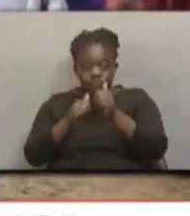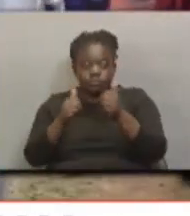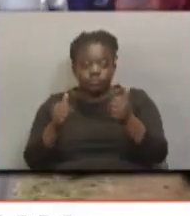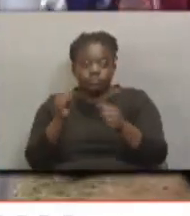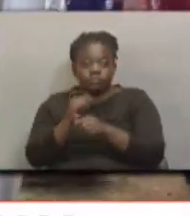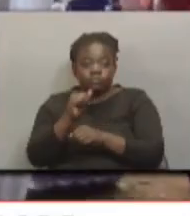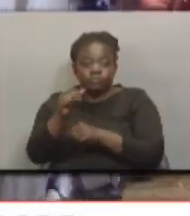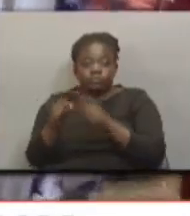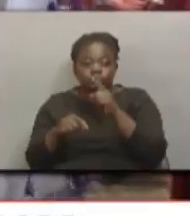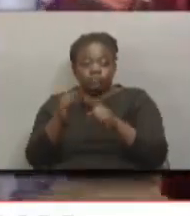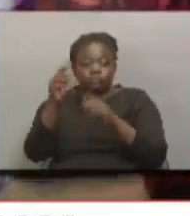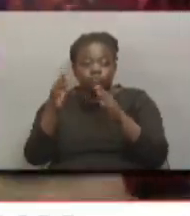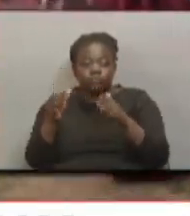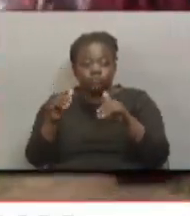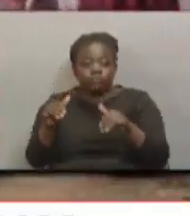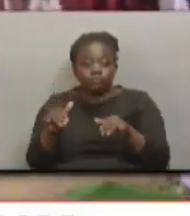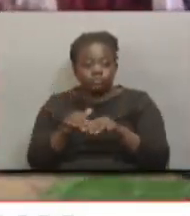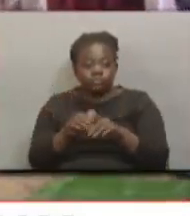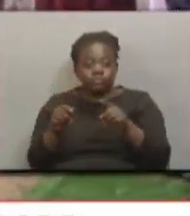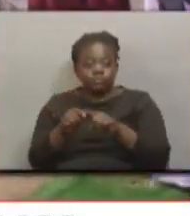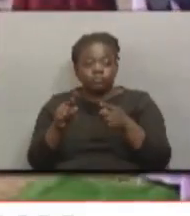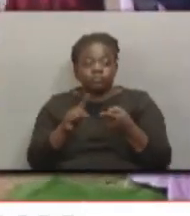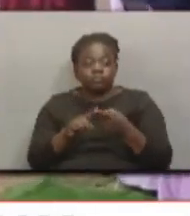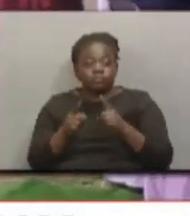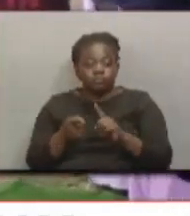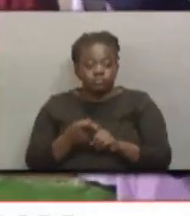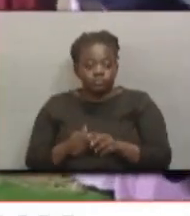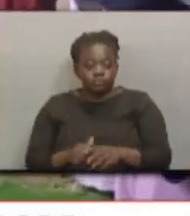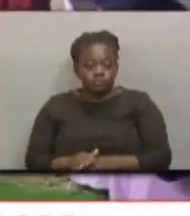banne bannabyafuzi okulina abaka ba paalamenti ko n'ab'emikwano.